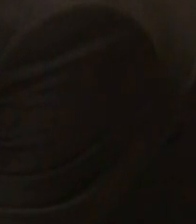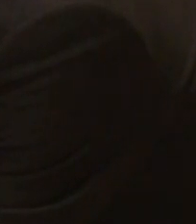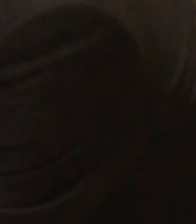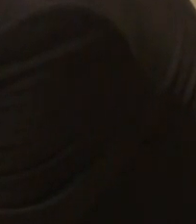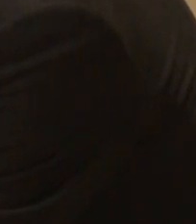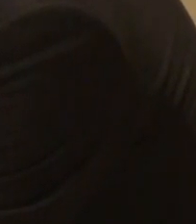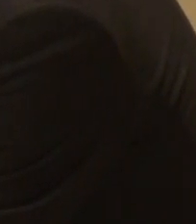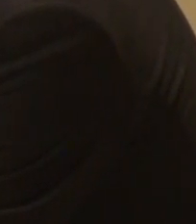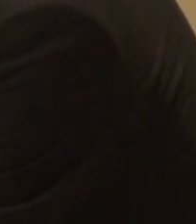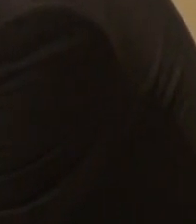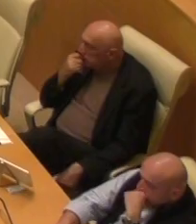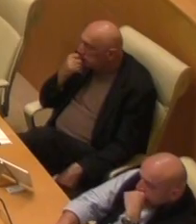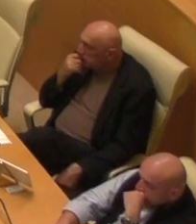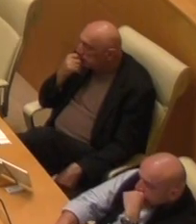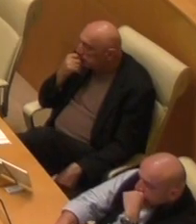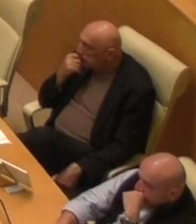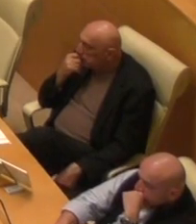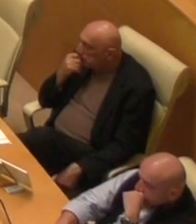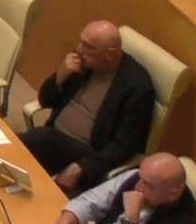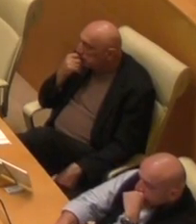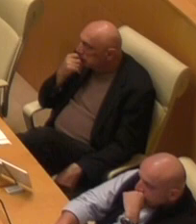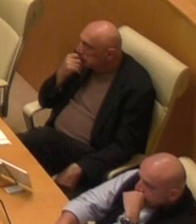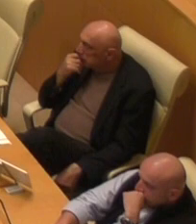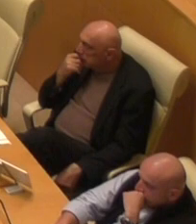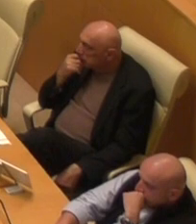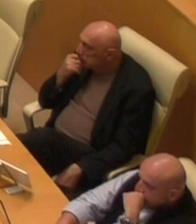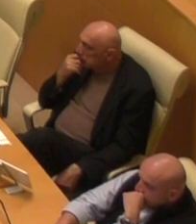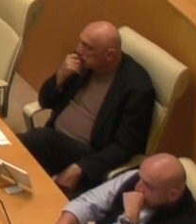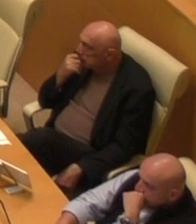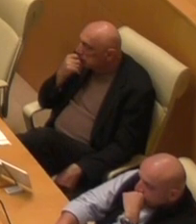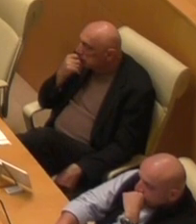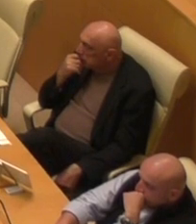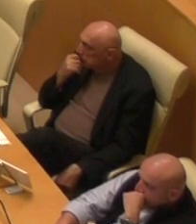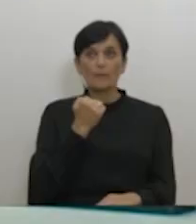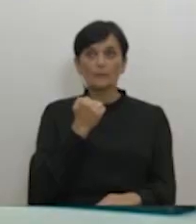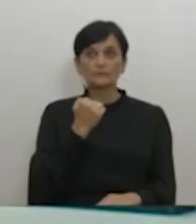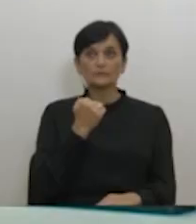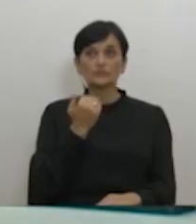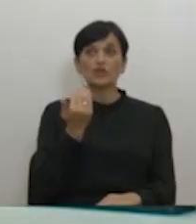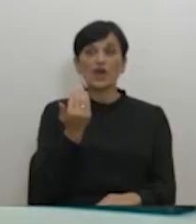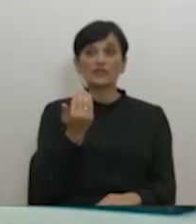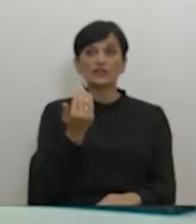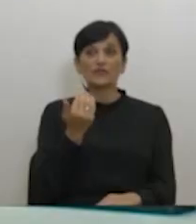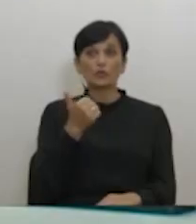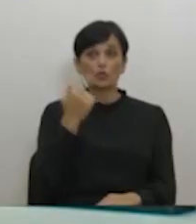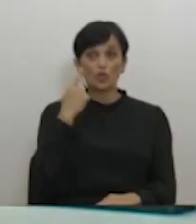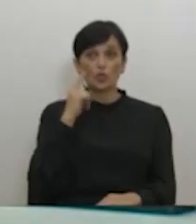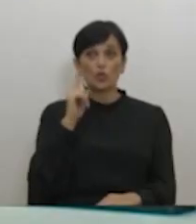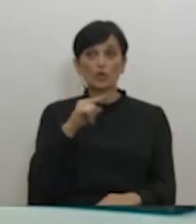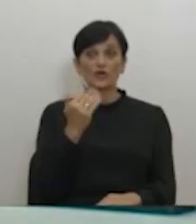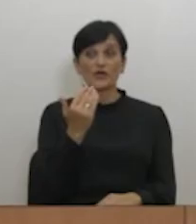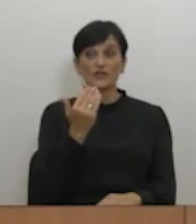ეფესბეს აგენტობაში მხილებულ ფარცხალაძეზე საუბარს იწყებდნენ, პაპუაშვილი მათ ისევ მიკროფონებს უთიშავდა. თქვენ როგორც იცით,